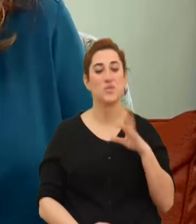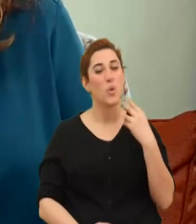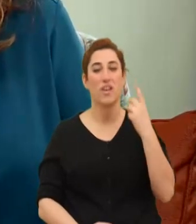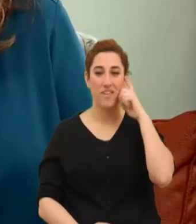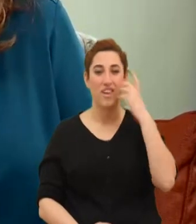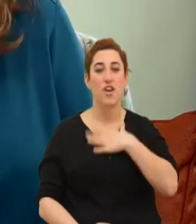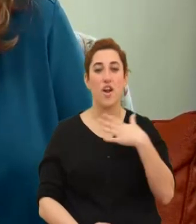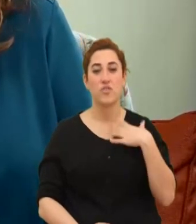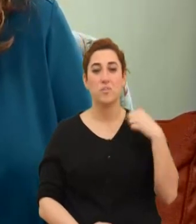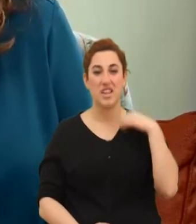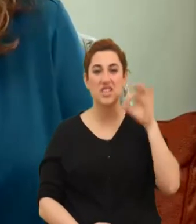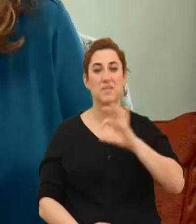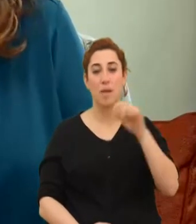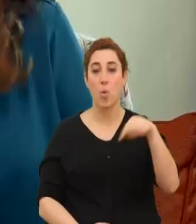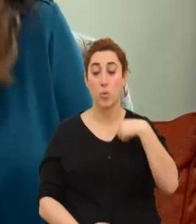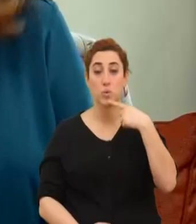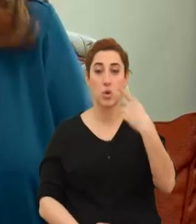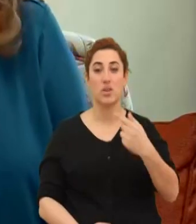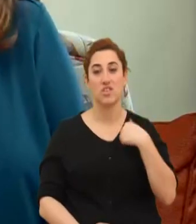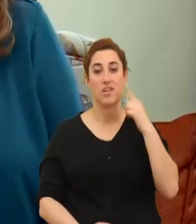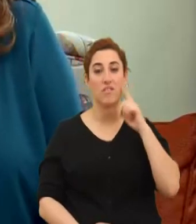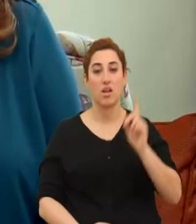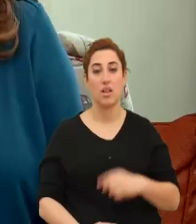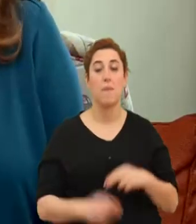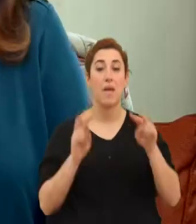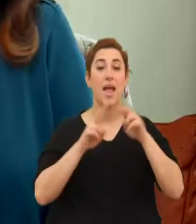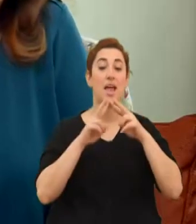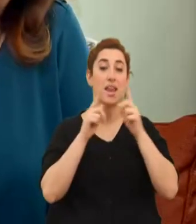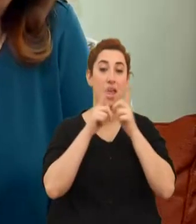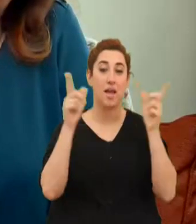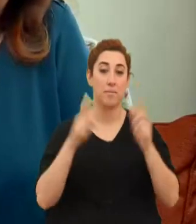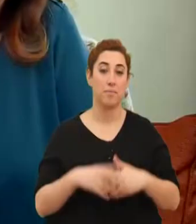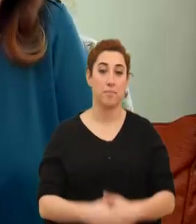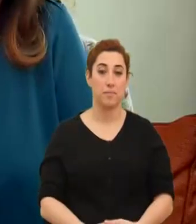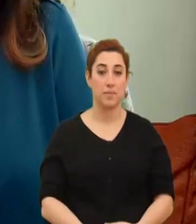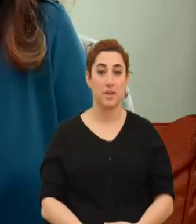Çok iyi fikir anneç kocuğum. Ben de şimdi tam onu söyleyecektim valla. Meryem!